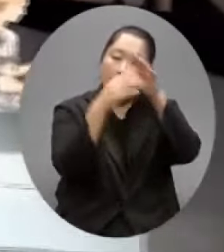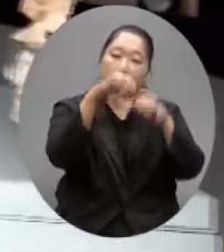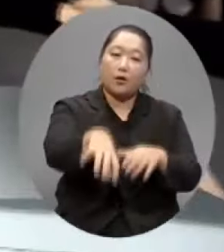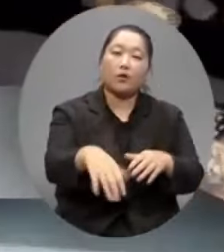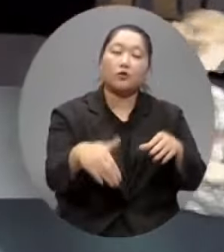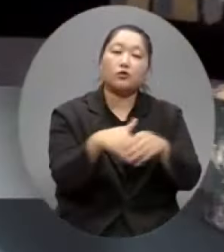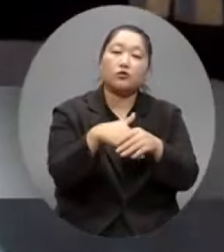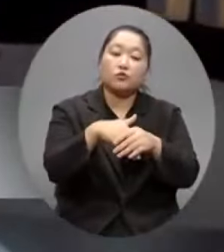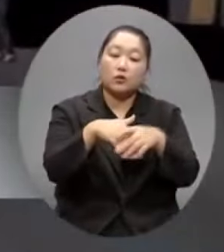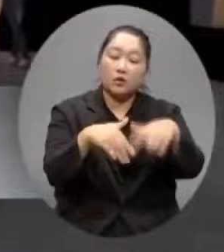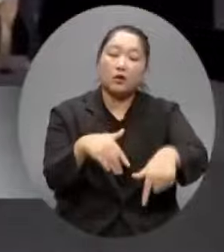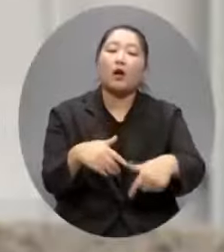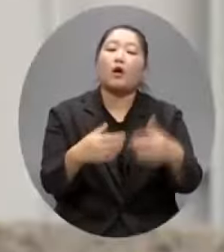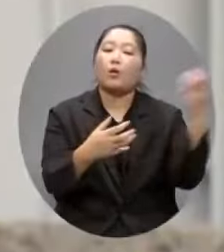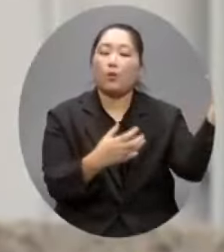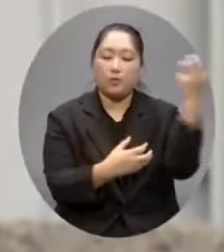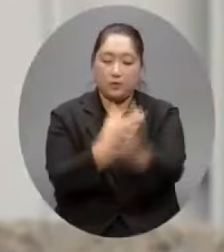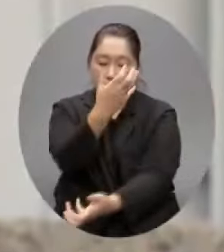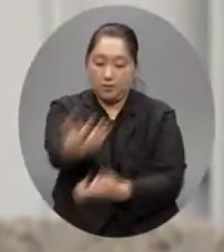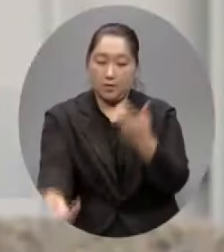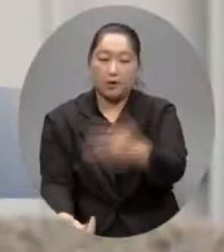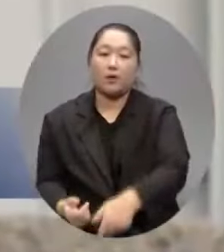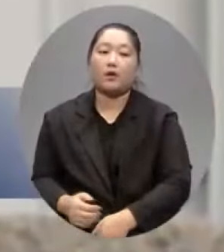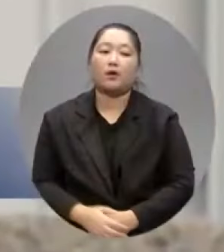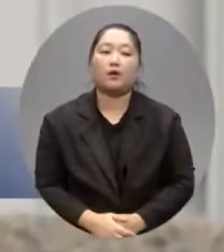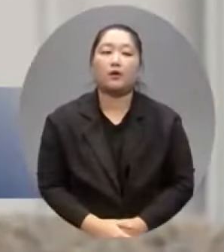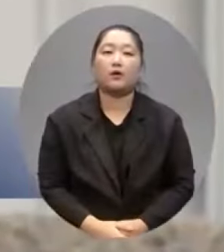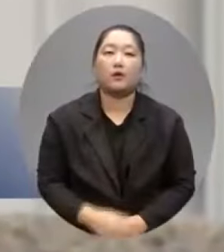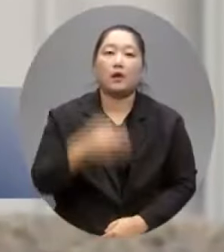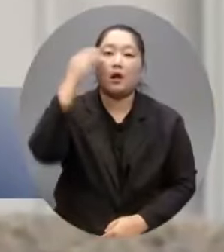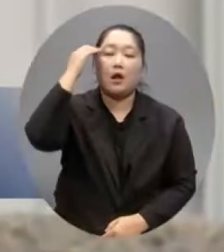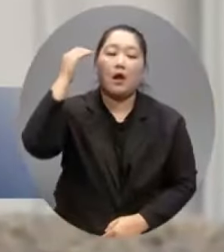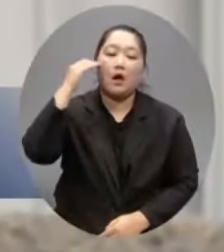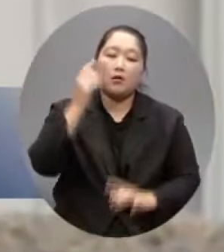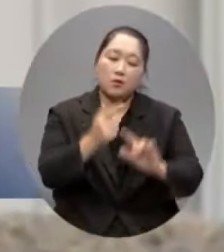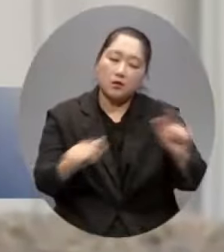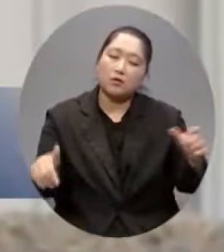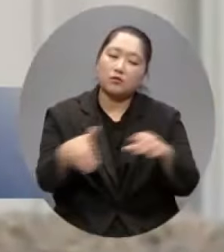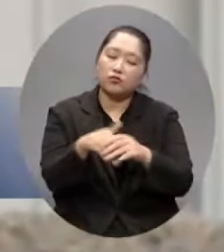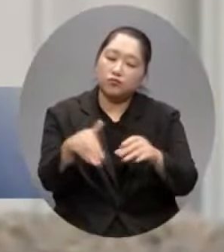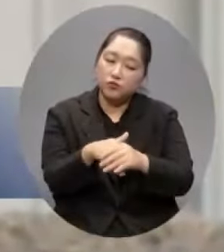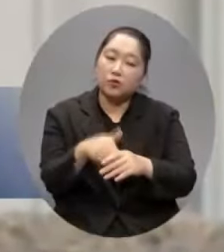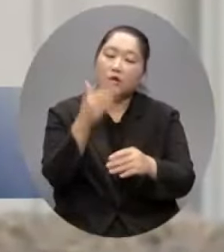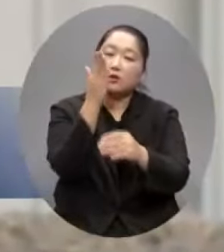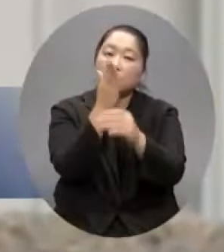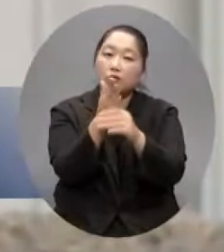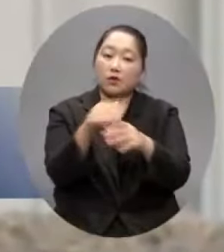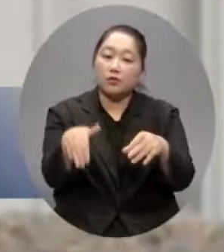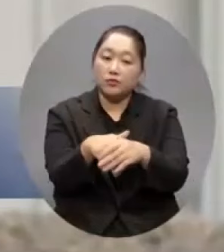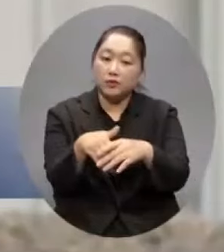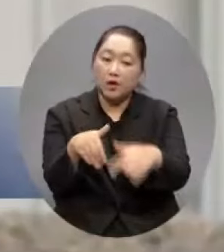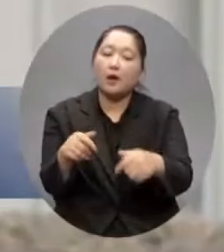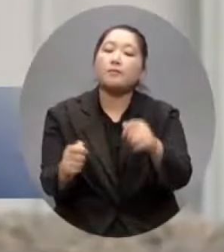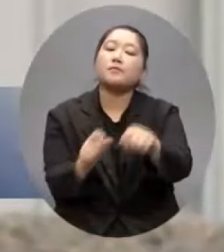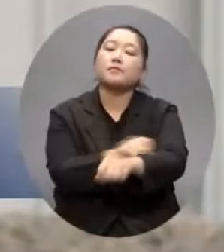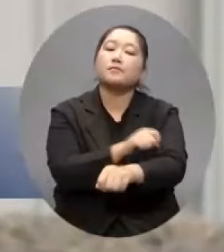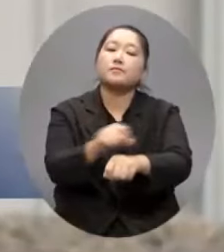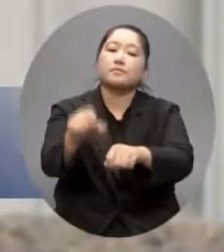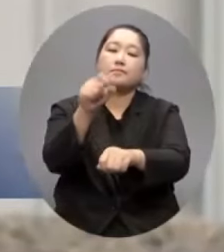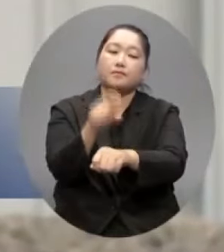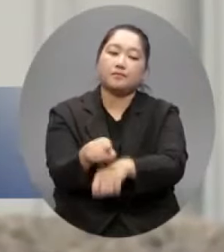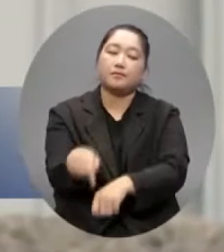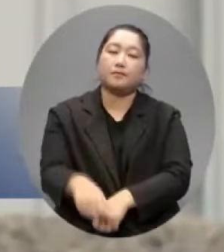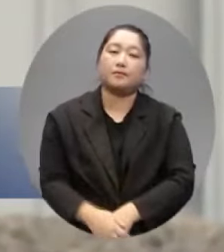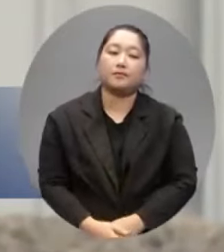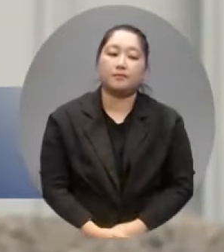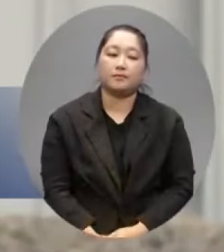유물이 이곳에 모입니다. 우리나라의 여러 다양한 문화가 교차하는 중원문화를 특색으로 하는